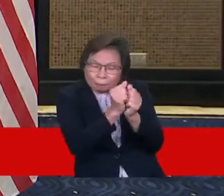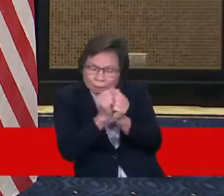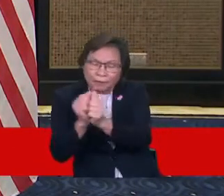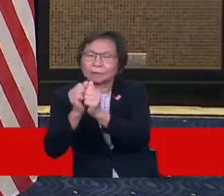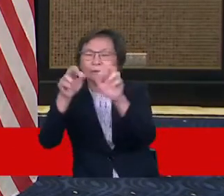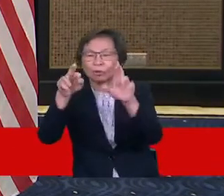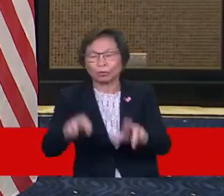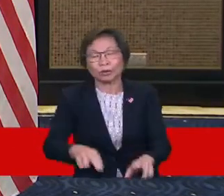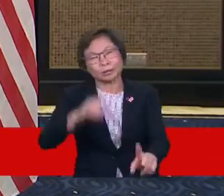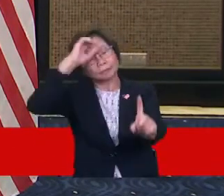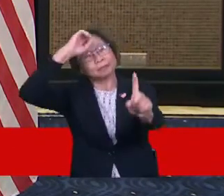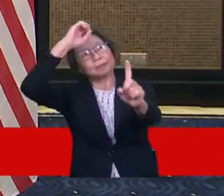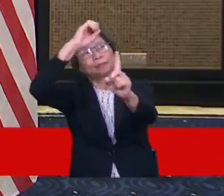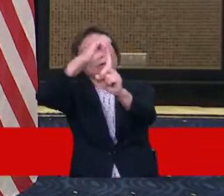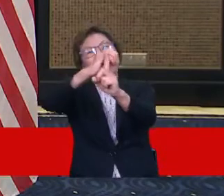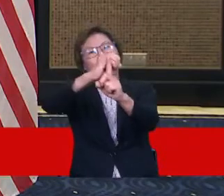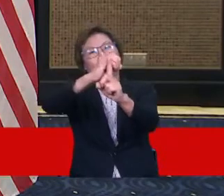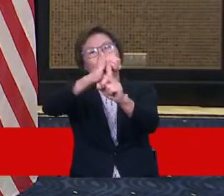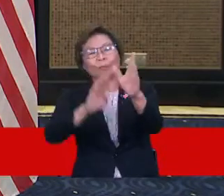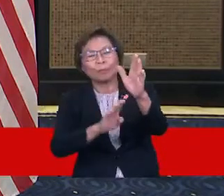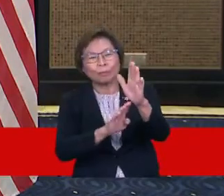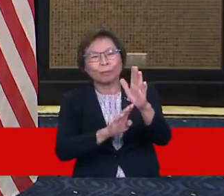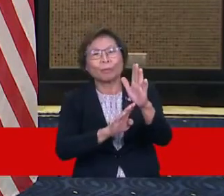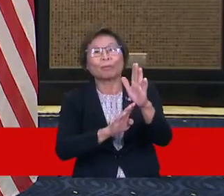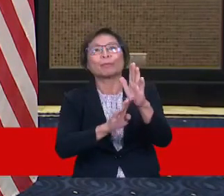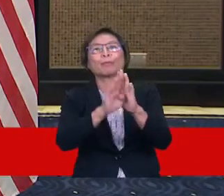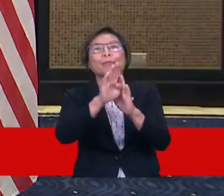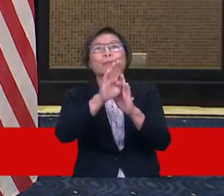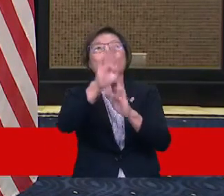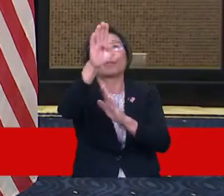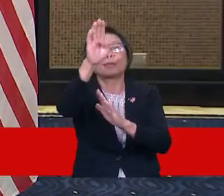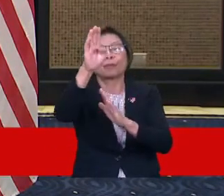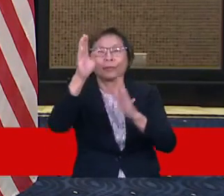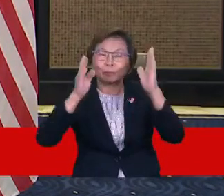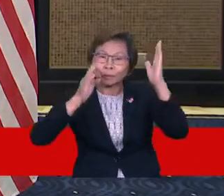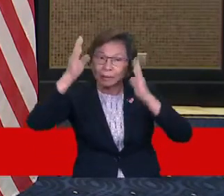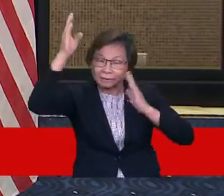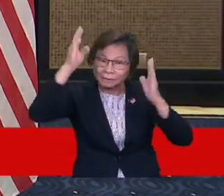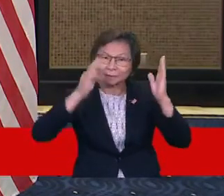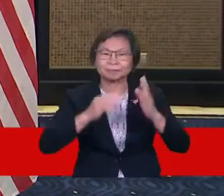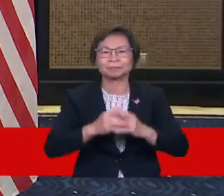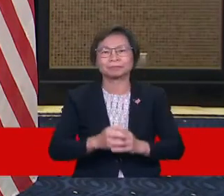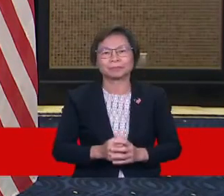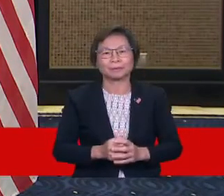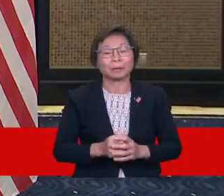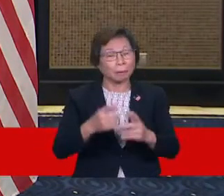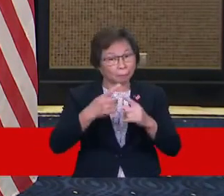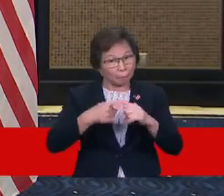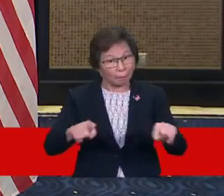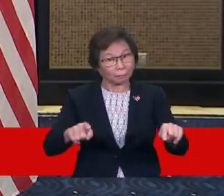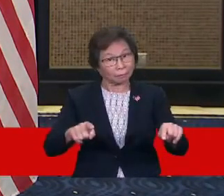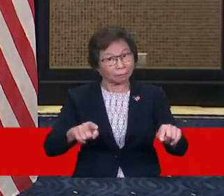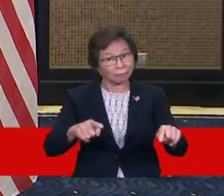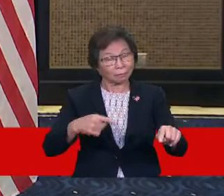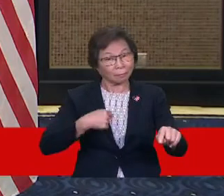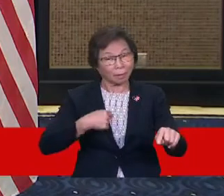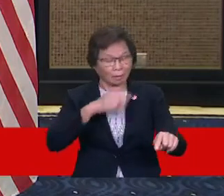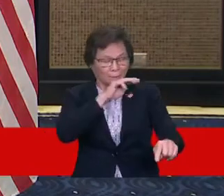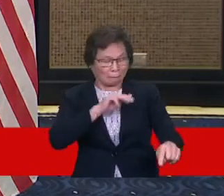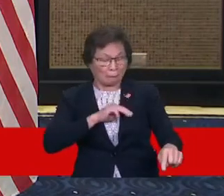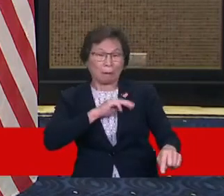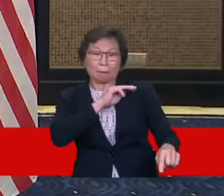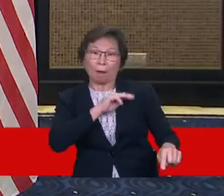rakyat dalam misi memulihkan Hai namun cabinet Saya tidak boleh bekerja